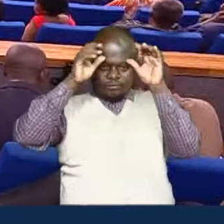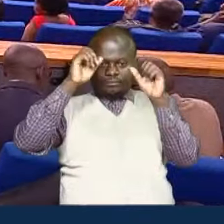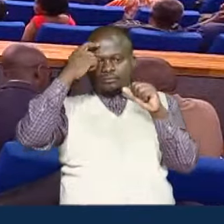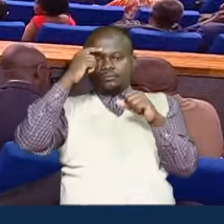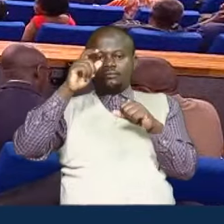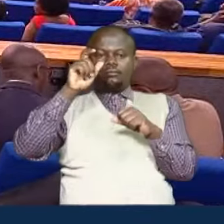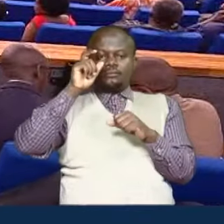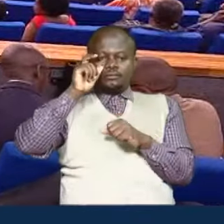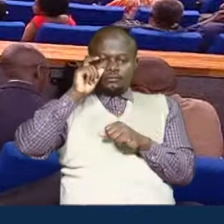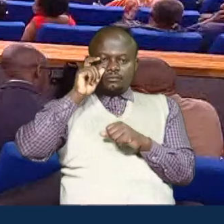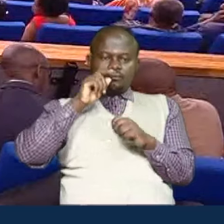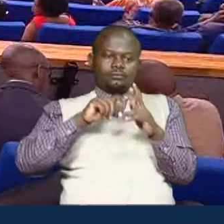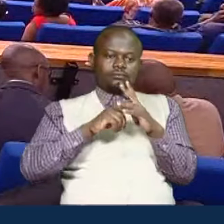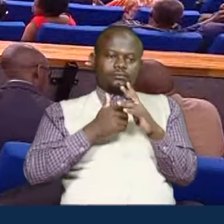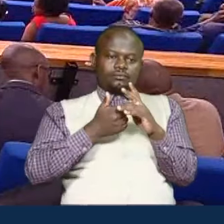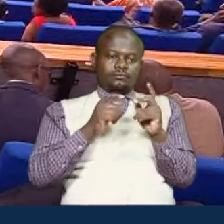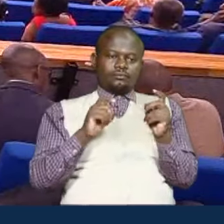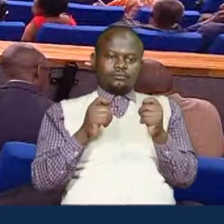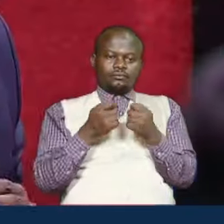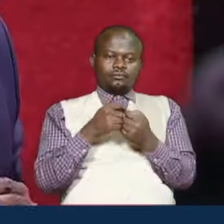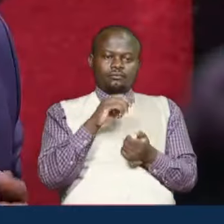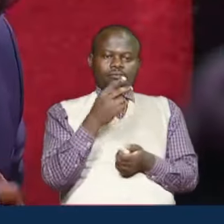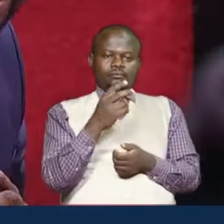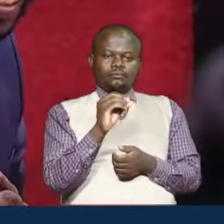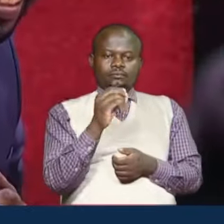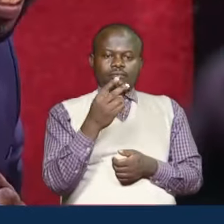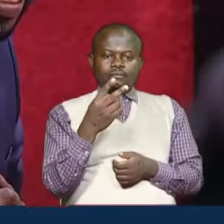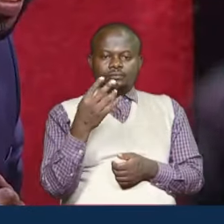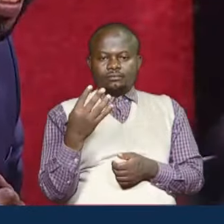Kagame, batangirana na manda ya